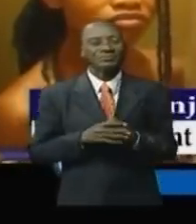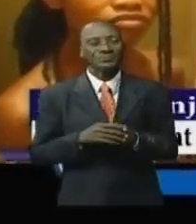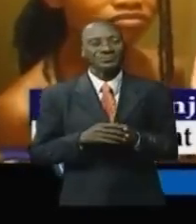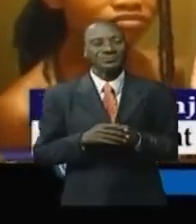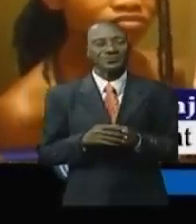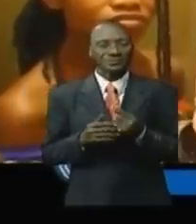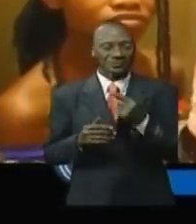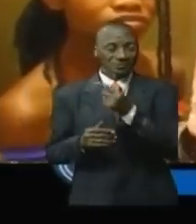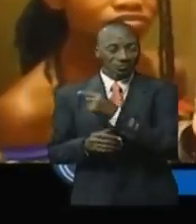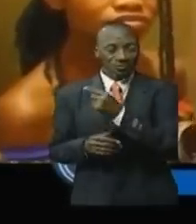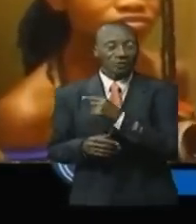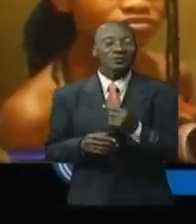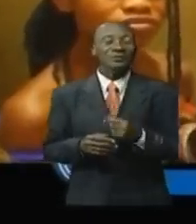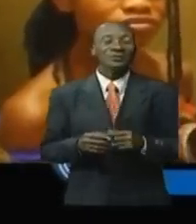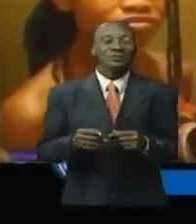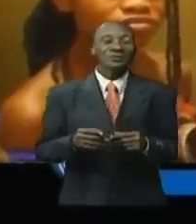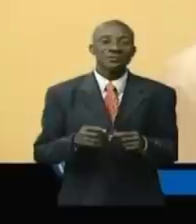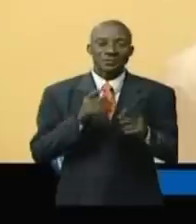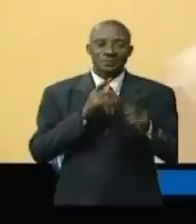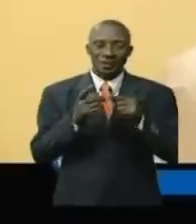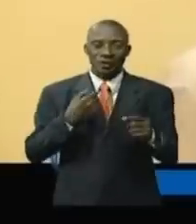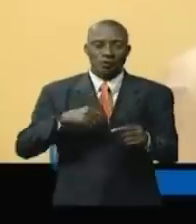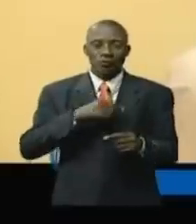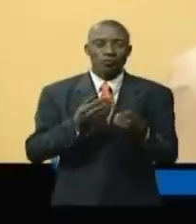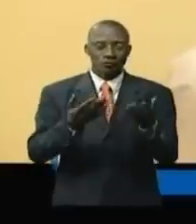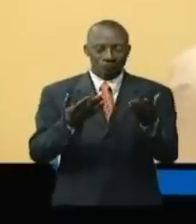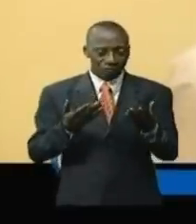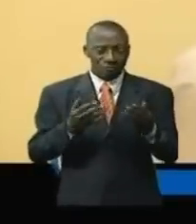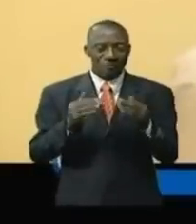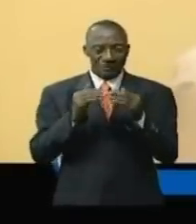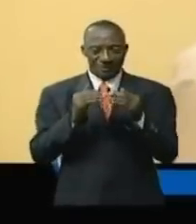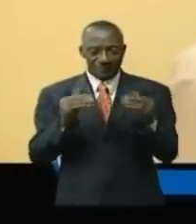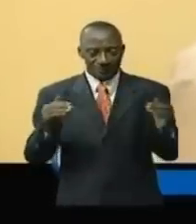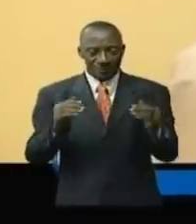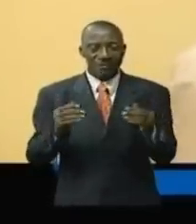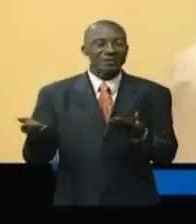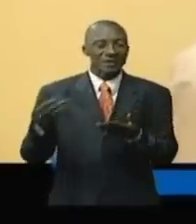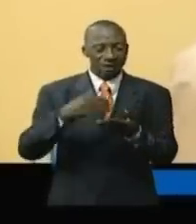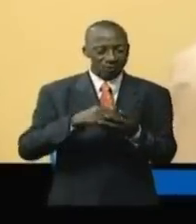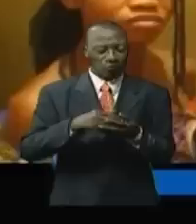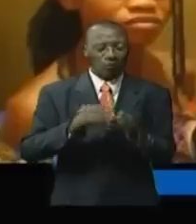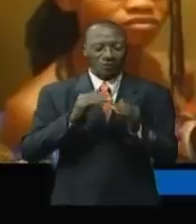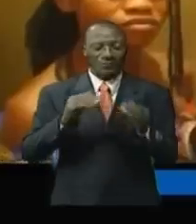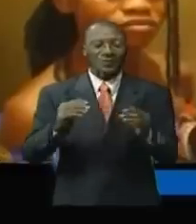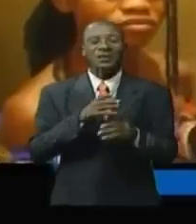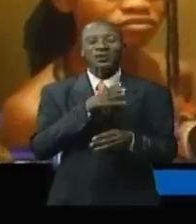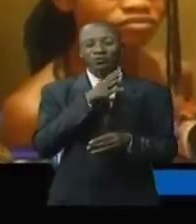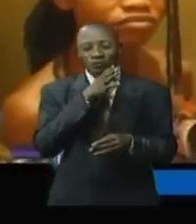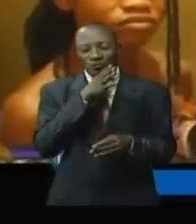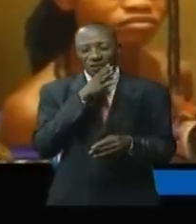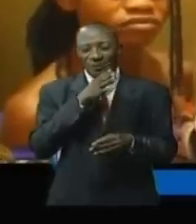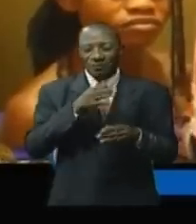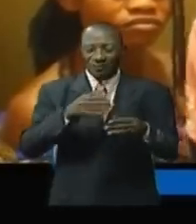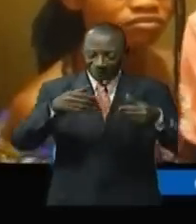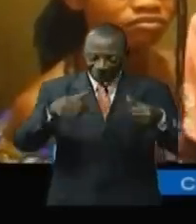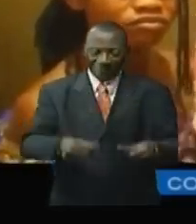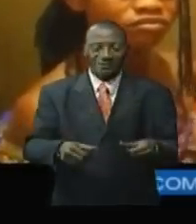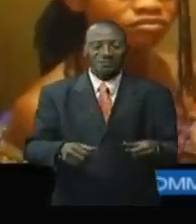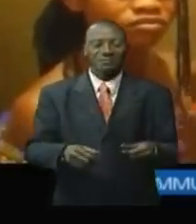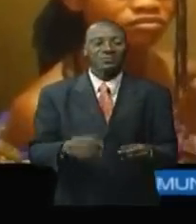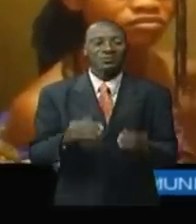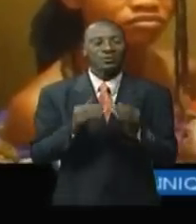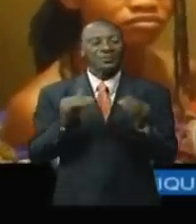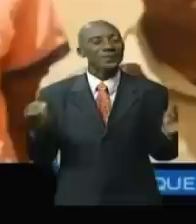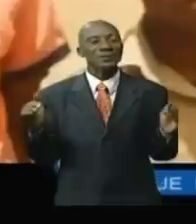une paix et durable dans ce programme. Nous sommes très contents parce que c'est un programme qui est venu nous amener la paix.